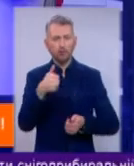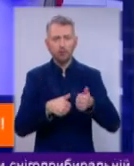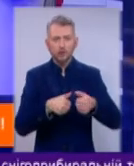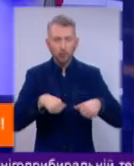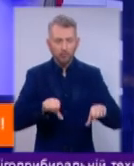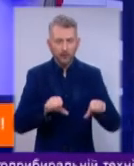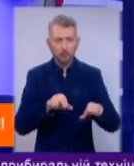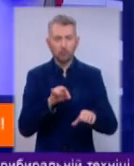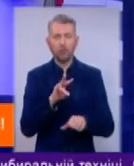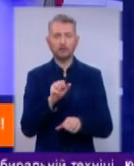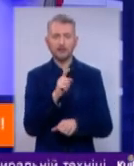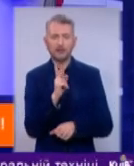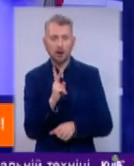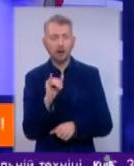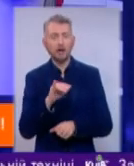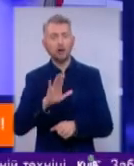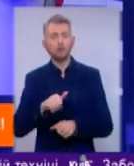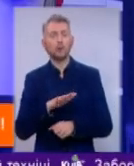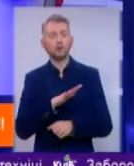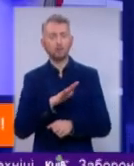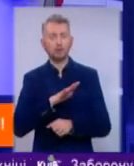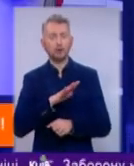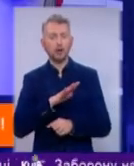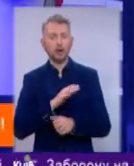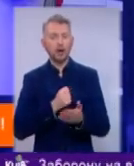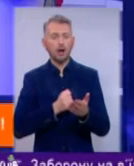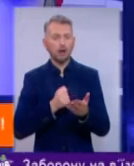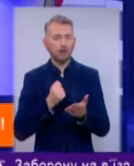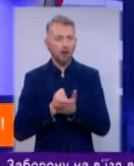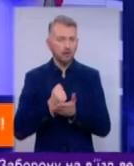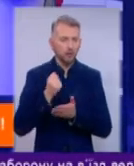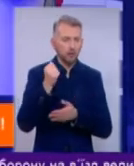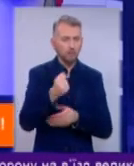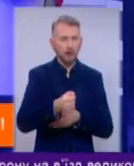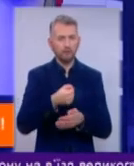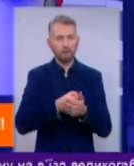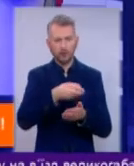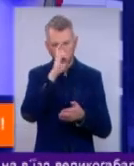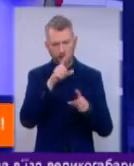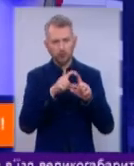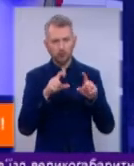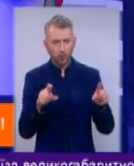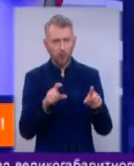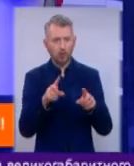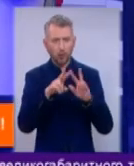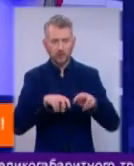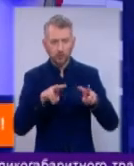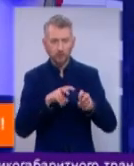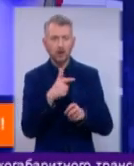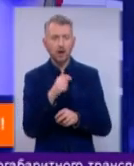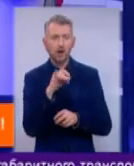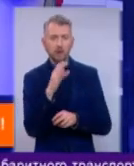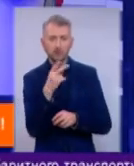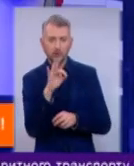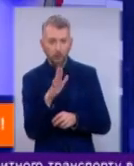по НАЗК, і потім кандидував до Державного бюро розслідувань, його прізвище Гарашенков. Це ж він,